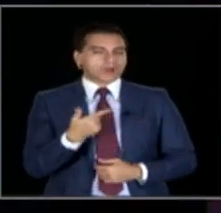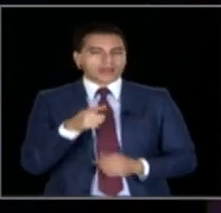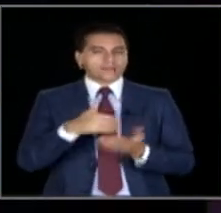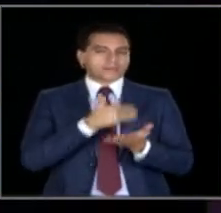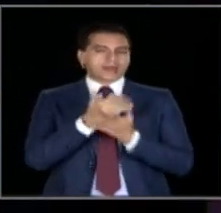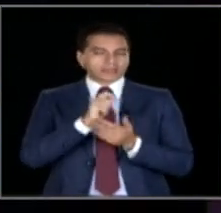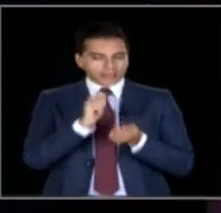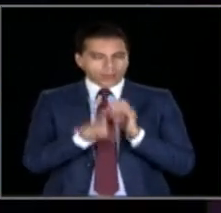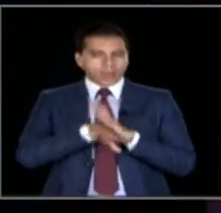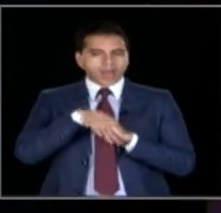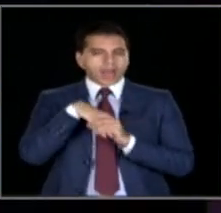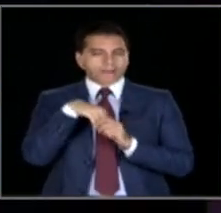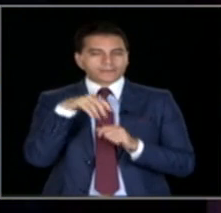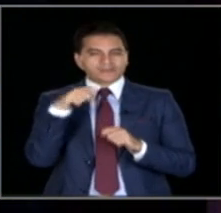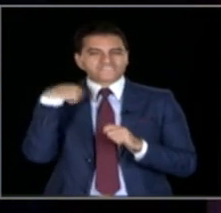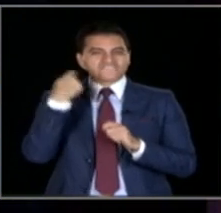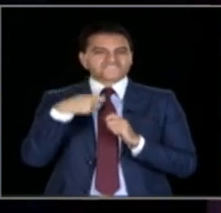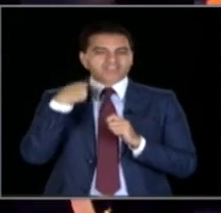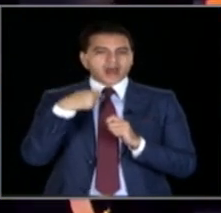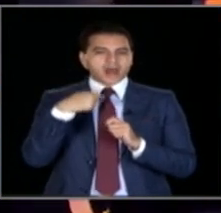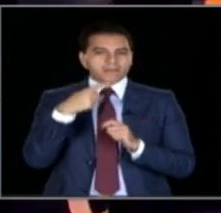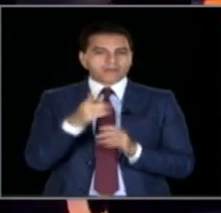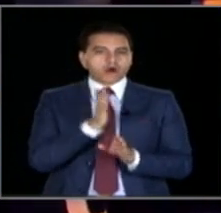اتحولت لفيلم من إخراج ابنه.